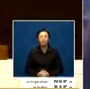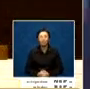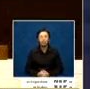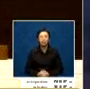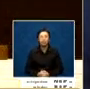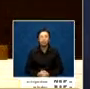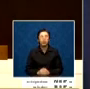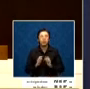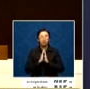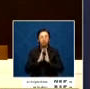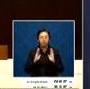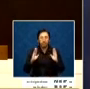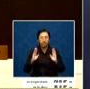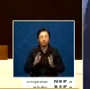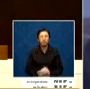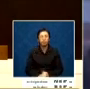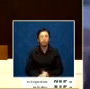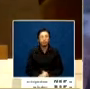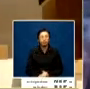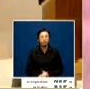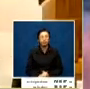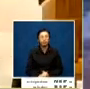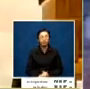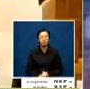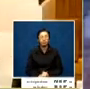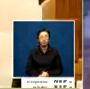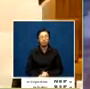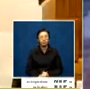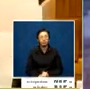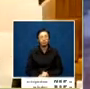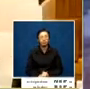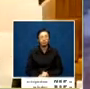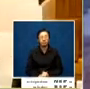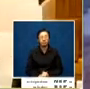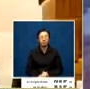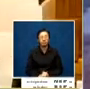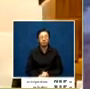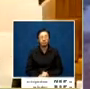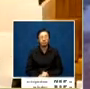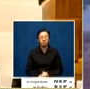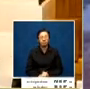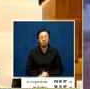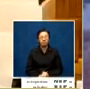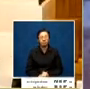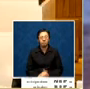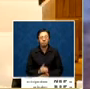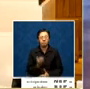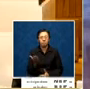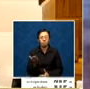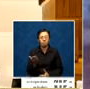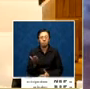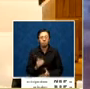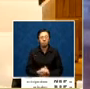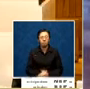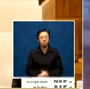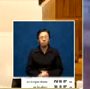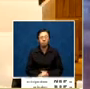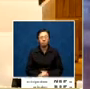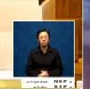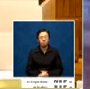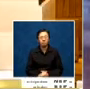ข้อบังคับการประชุมสภามาเนี่ยเพื่อจะขัดขวางการเสนอชื่อคุณพิธาในรอบที่2เนี่ยโดยอ้างว่ายัตติที่ตกไปแล้วเนี่ยไ